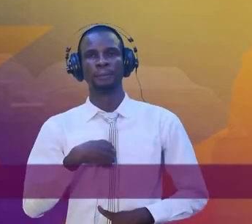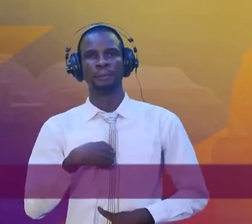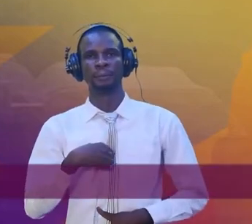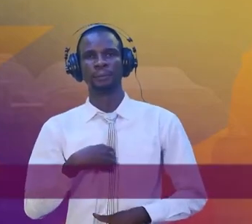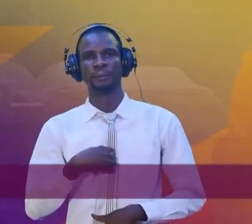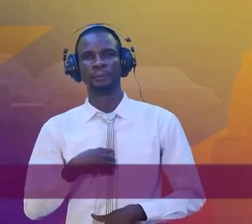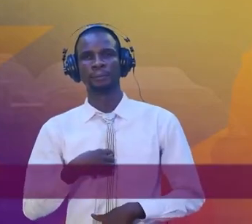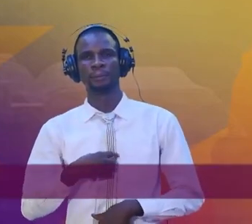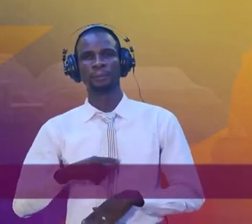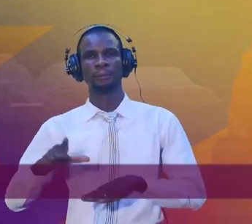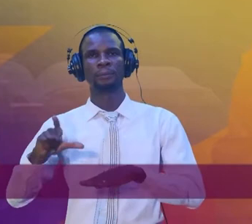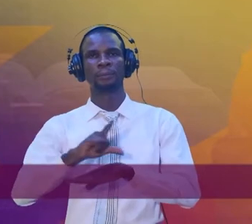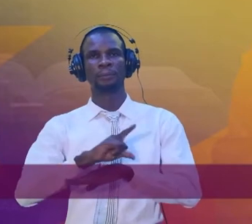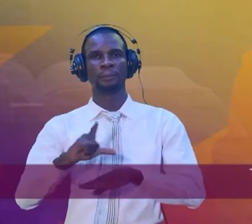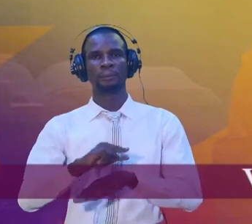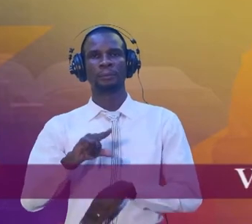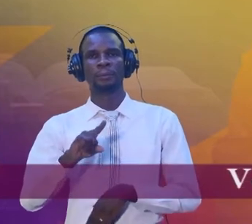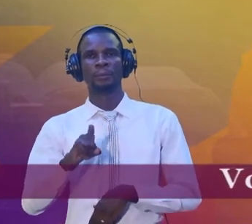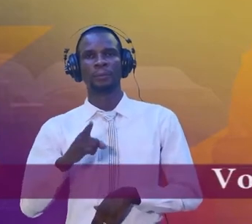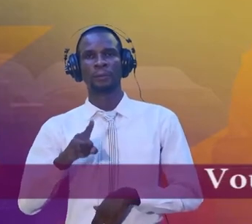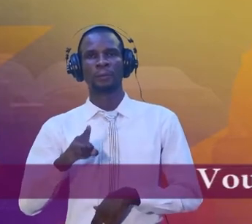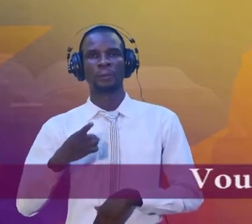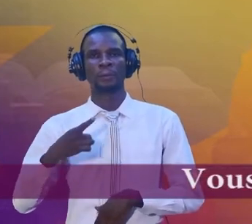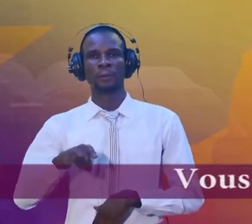mama. Somo yetu ya leo,